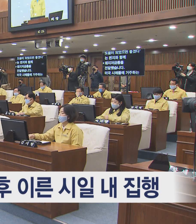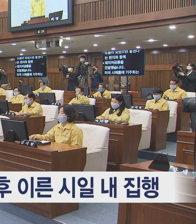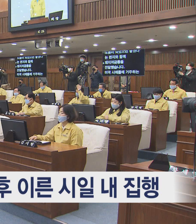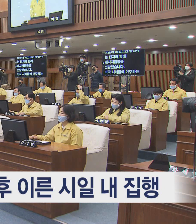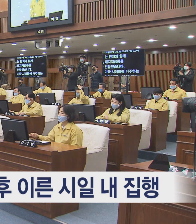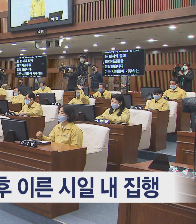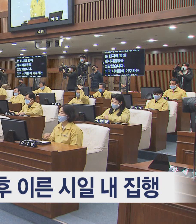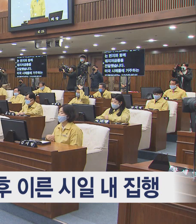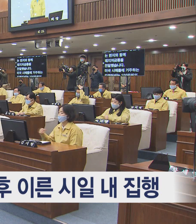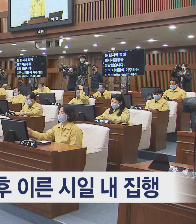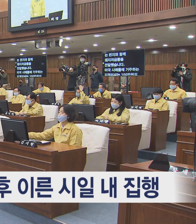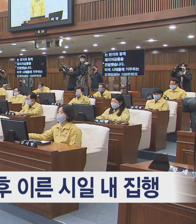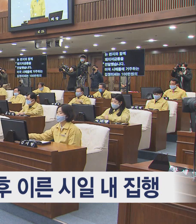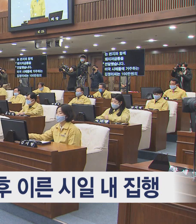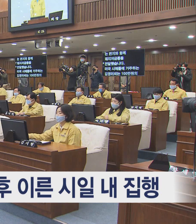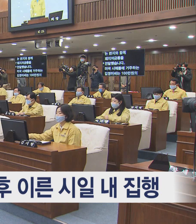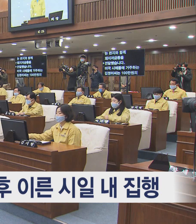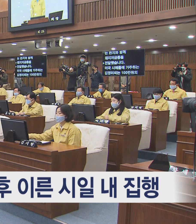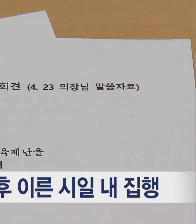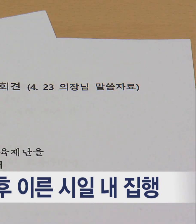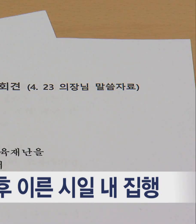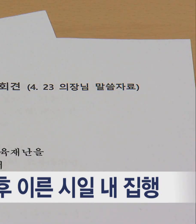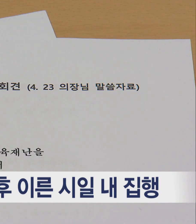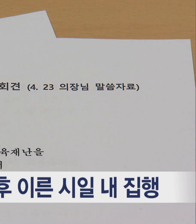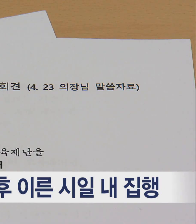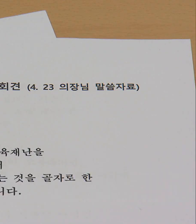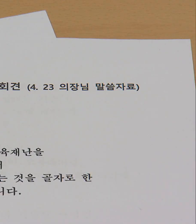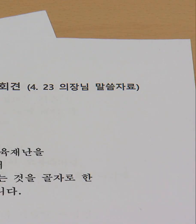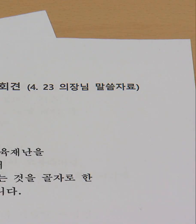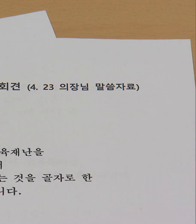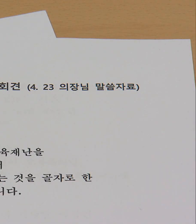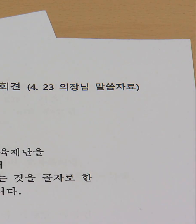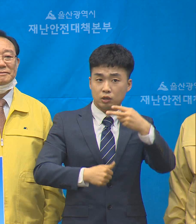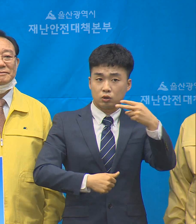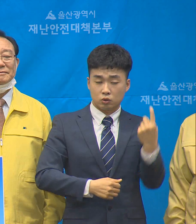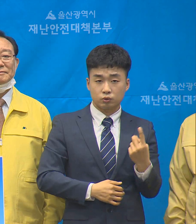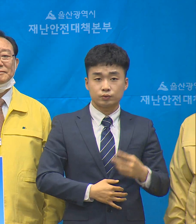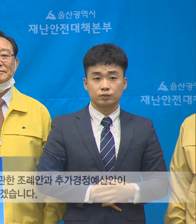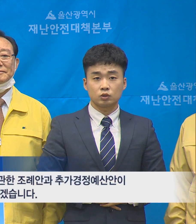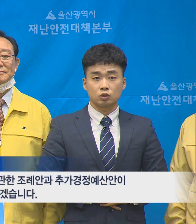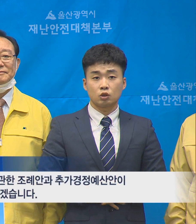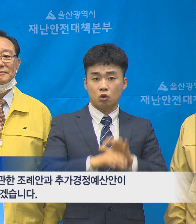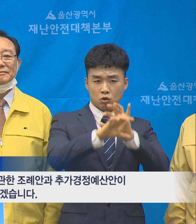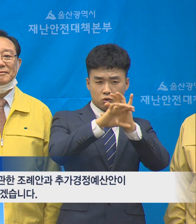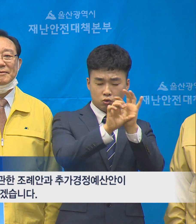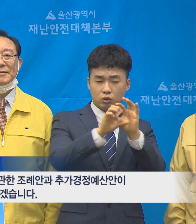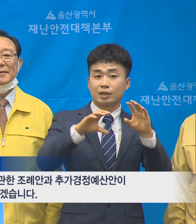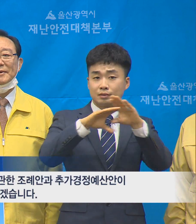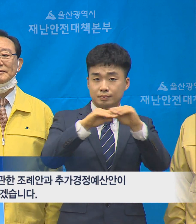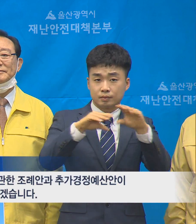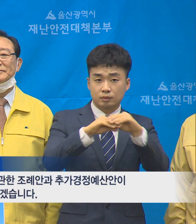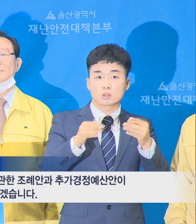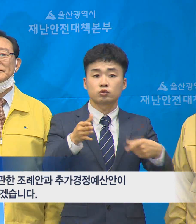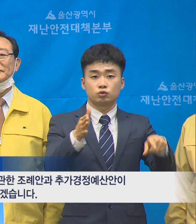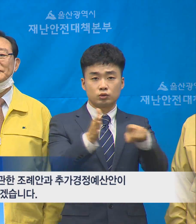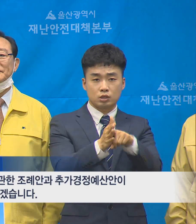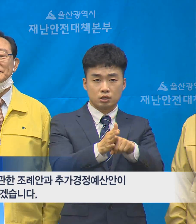예산이 통과되는 대로 최대한 이른 시일 내에 집행될 예정입니다. 코로나 극복을 위해서